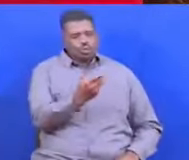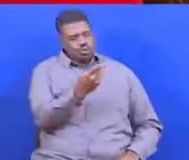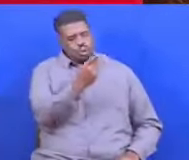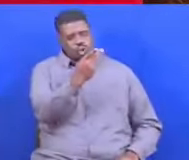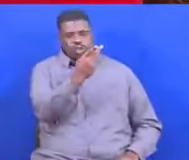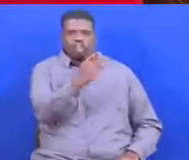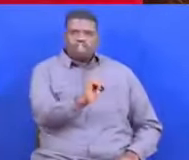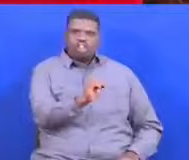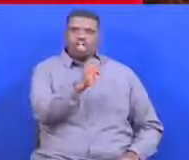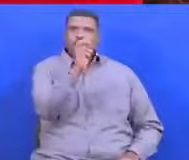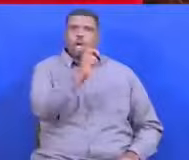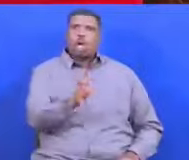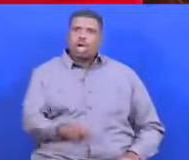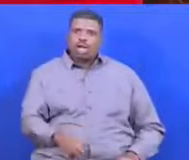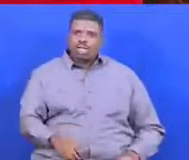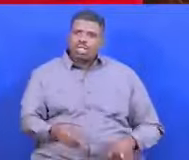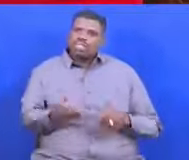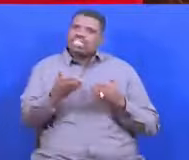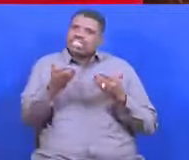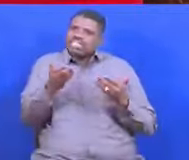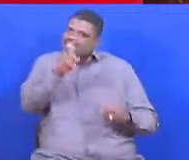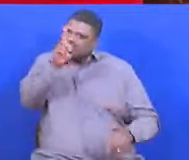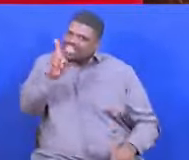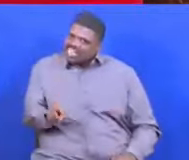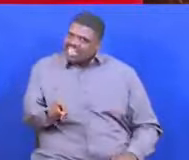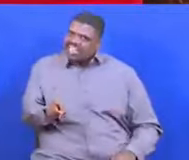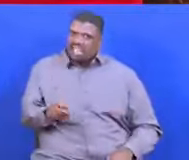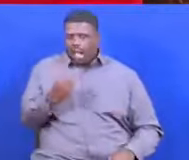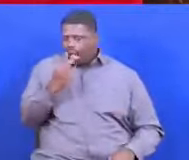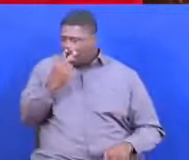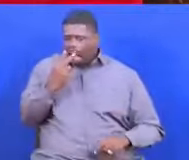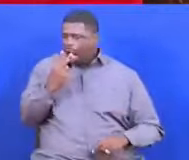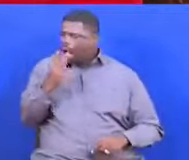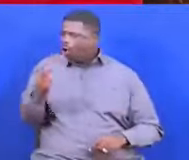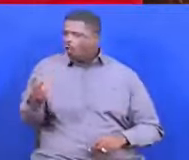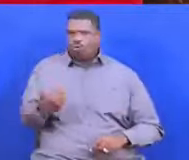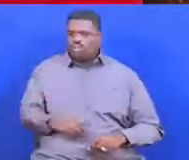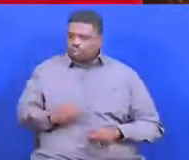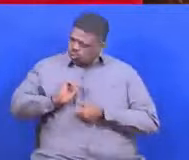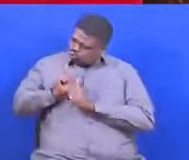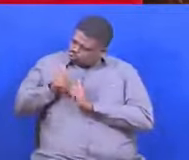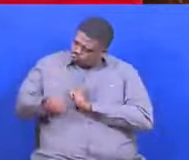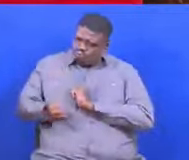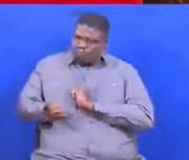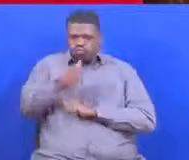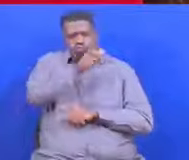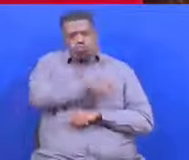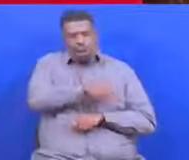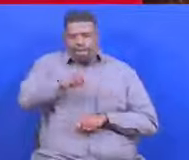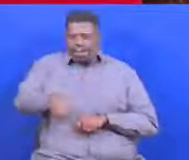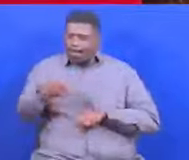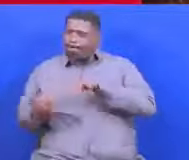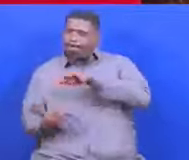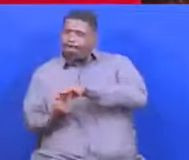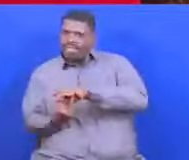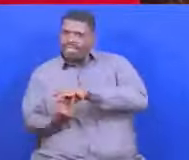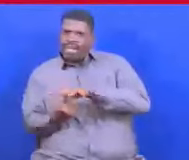dola. Je, hatuoni kwamba tungeruhusu uraia pacha tungeongeza pato la nchi? Asante.